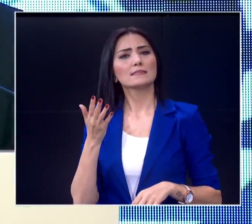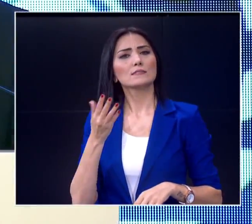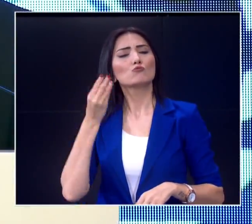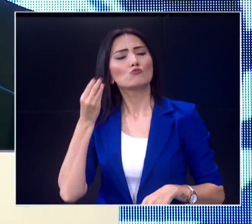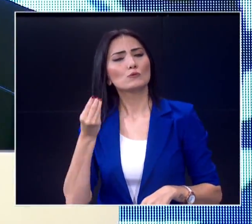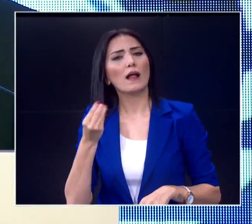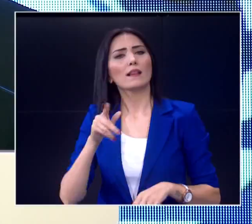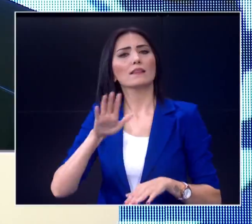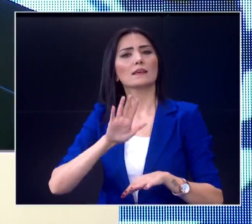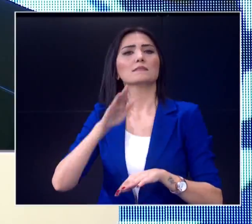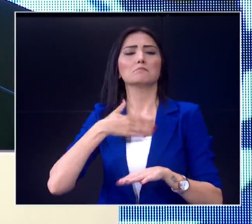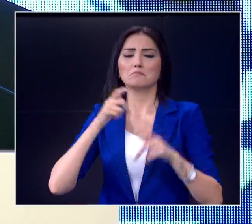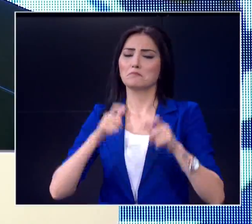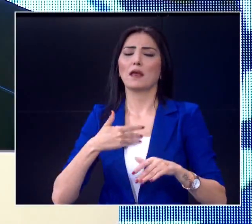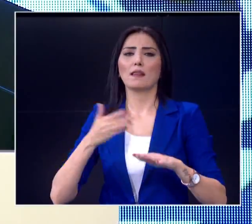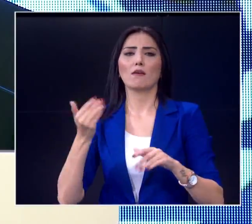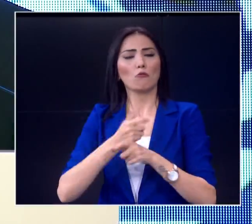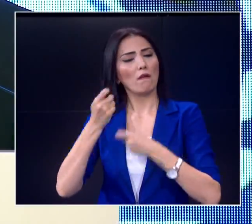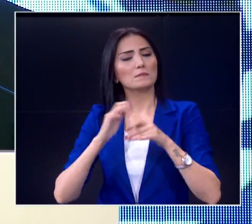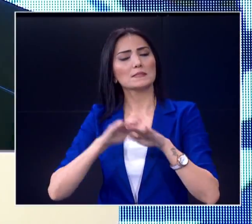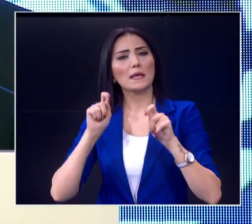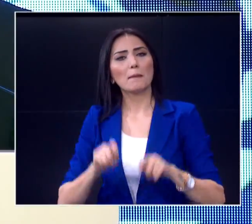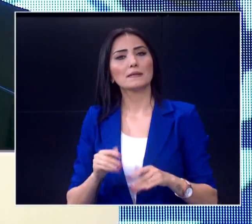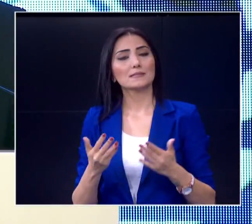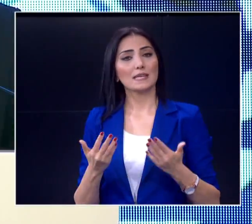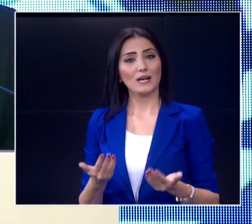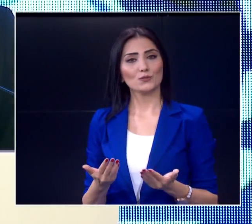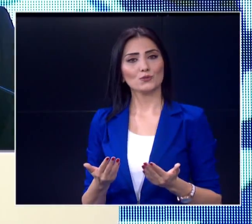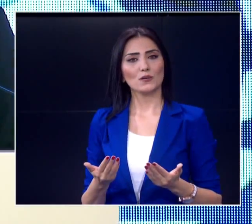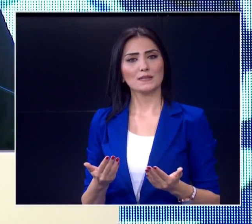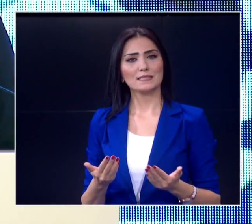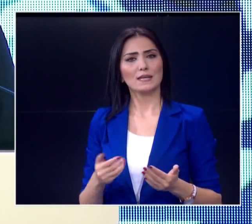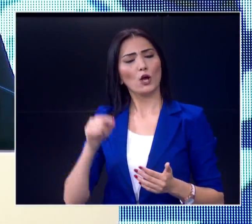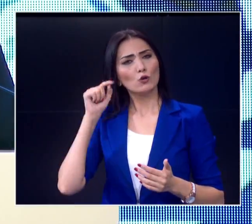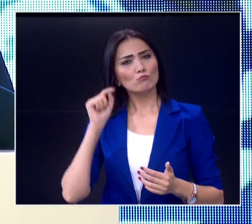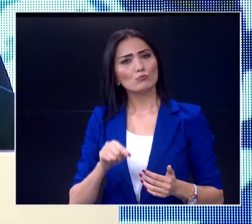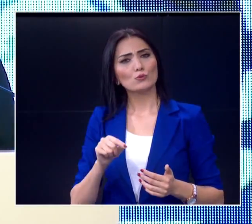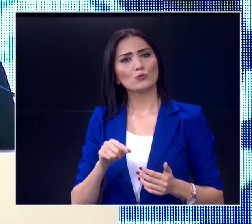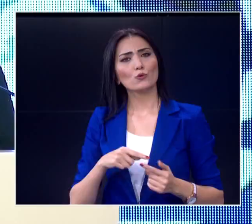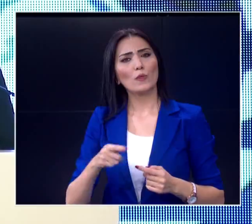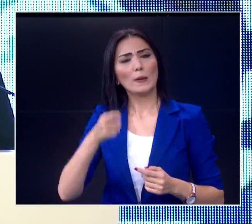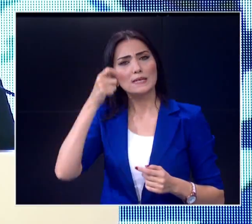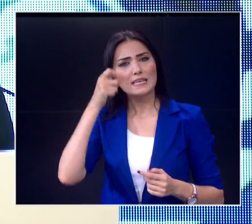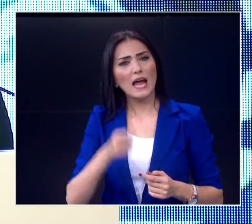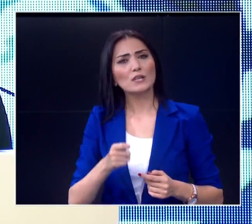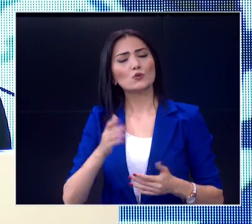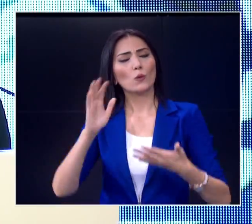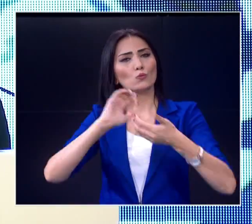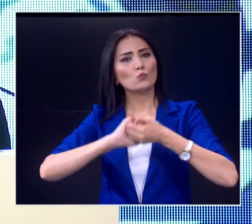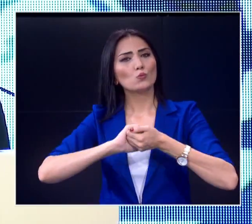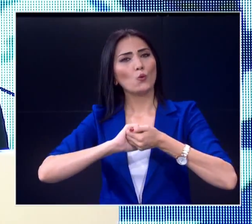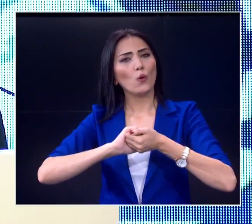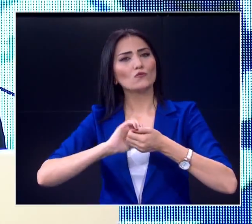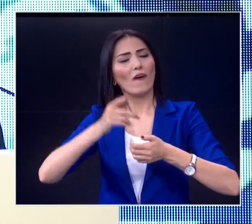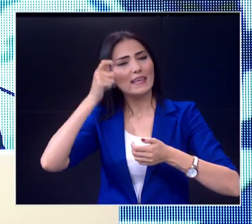güzel şekilde yerine getiririz. Ancak bugünlerde gerçek dost